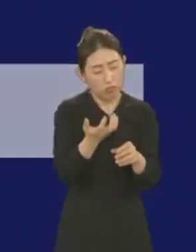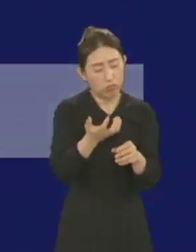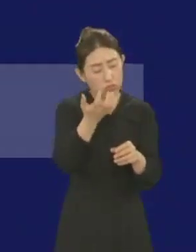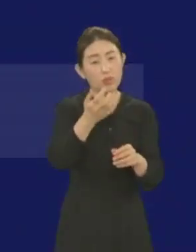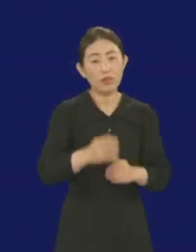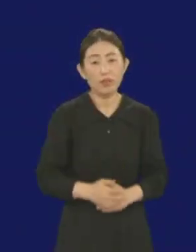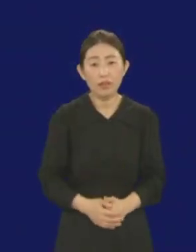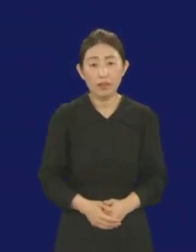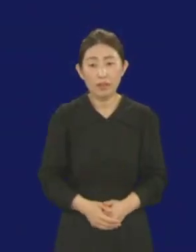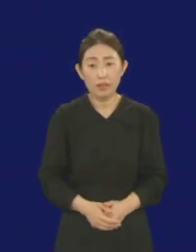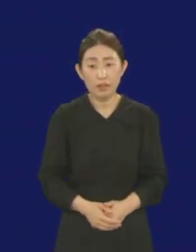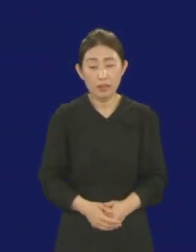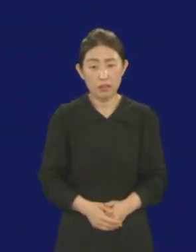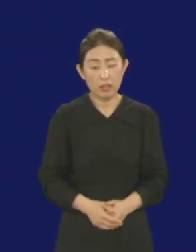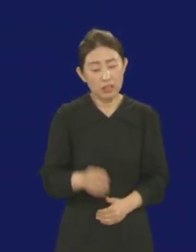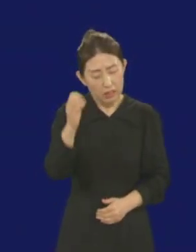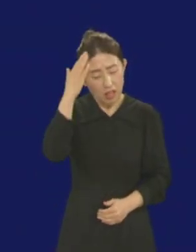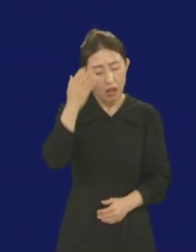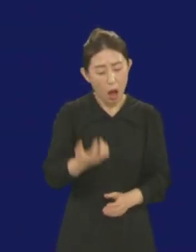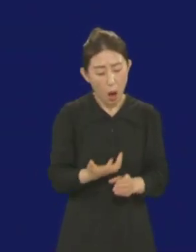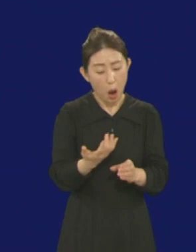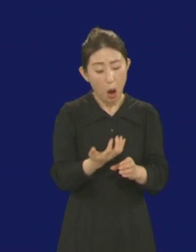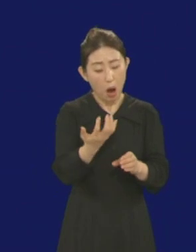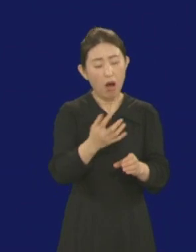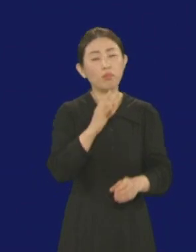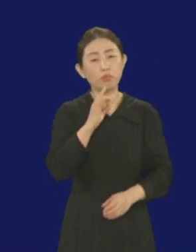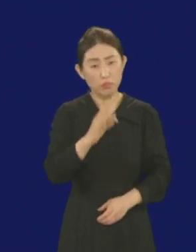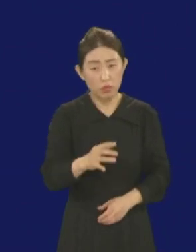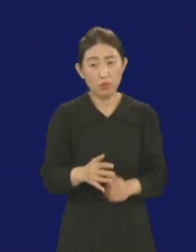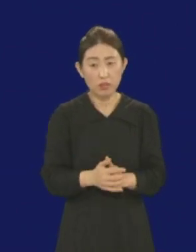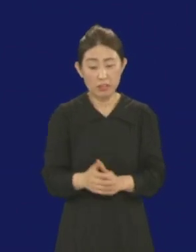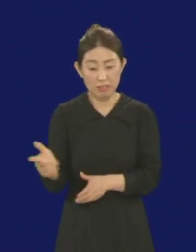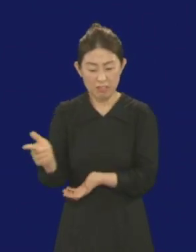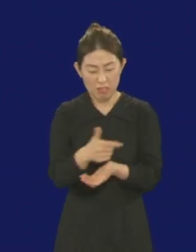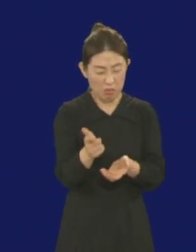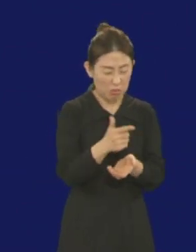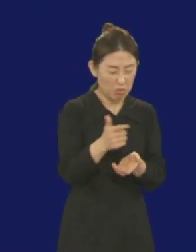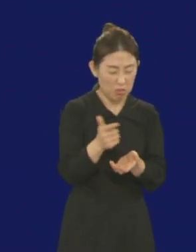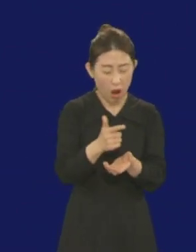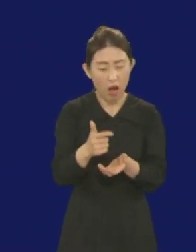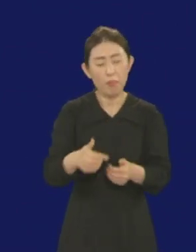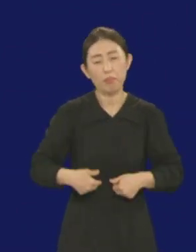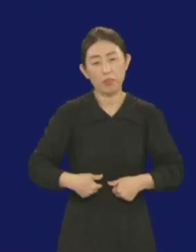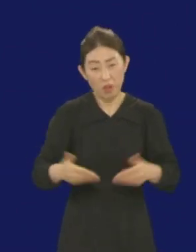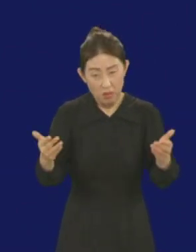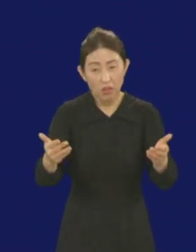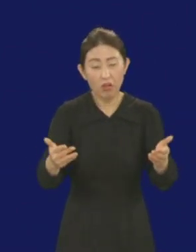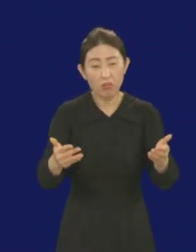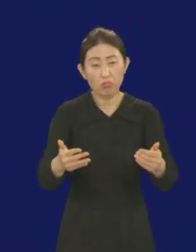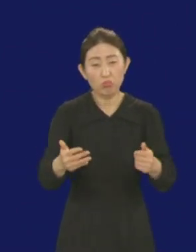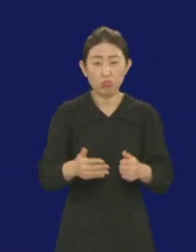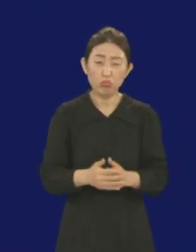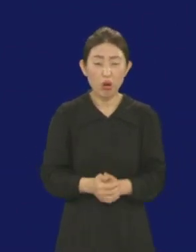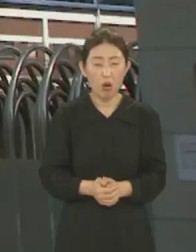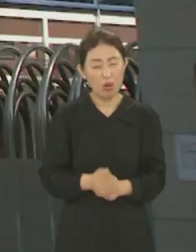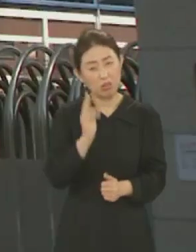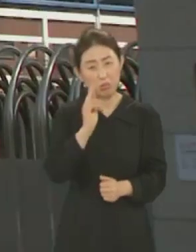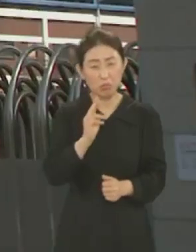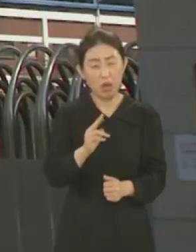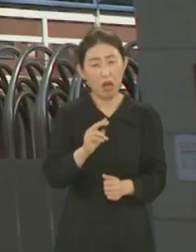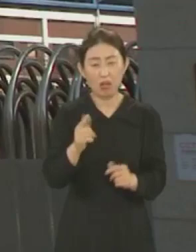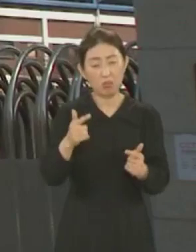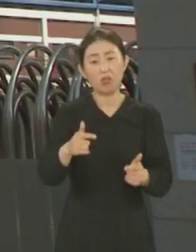사측은 단순 연기 정도만 발생했고 소화기로 진화할 필요조차 없을만큼 격리했다고 답했습니다